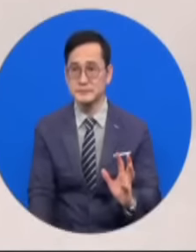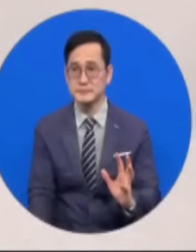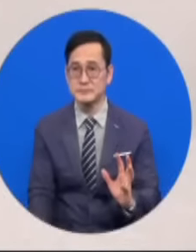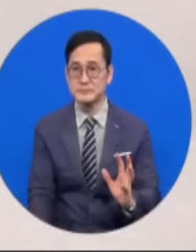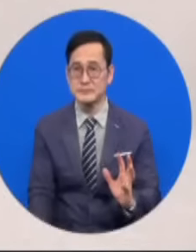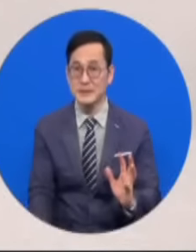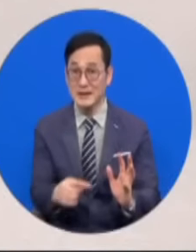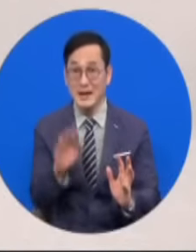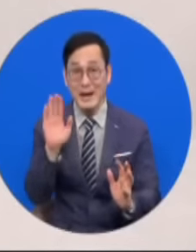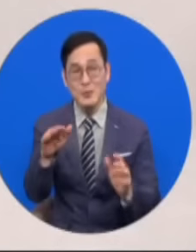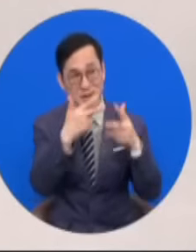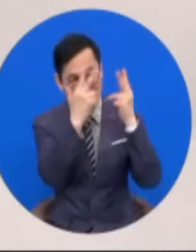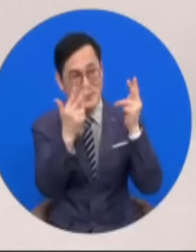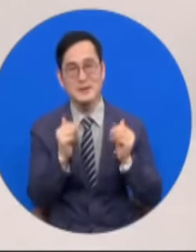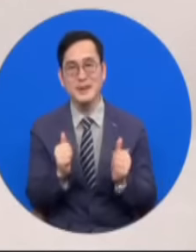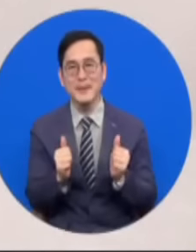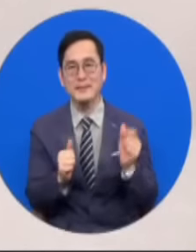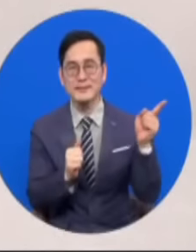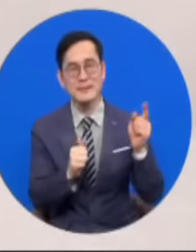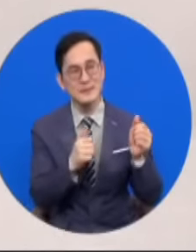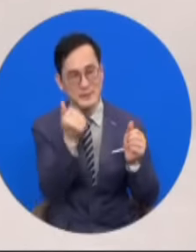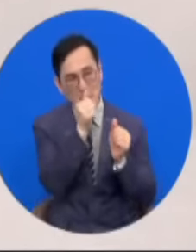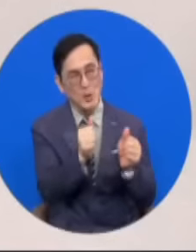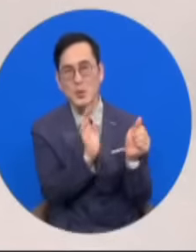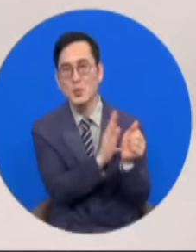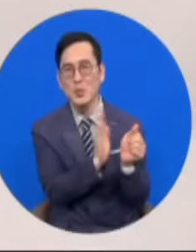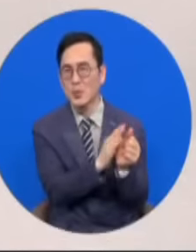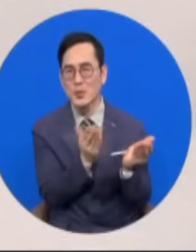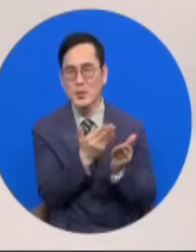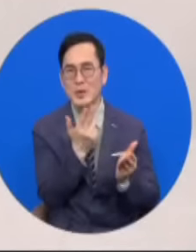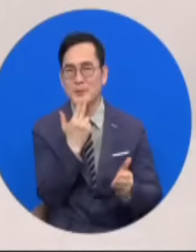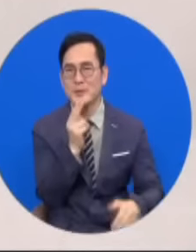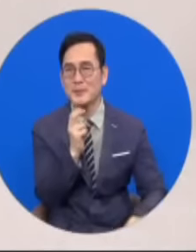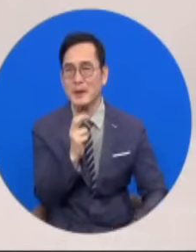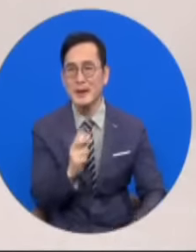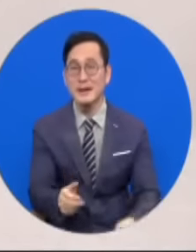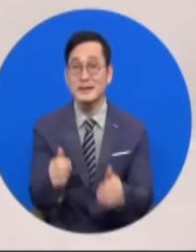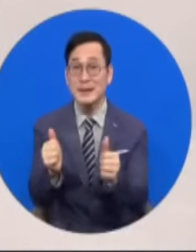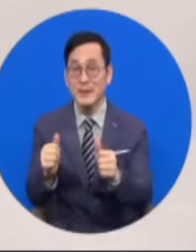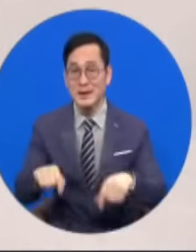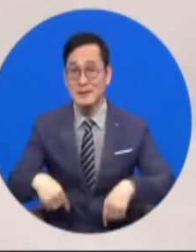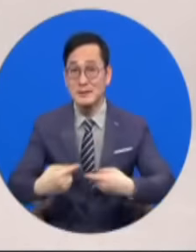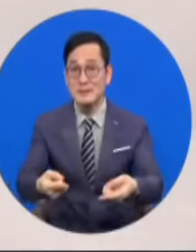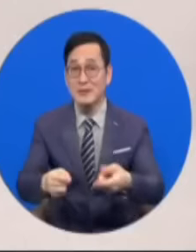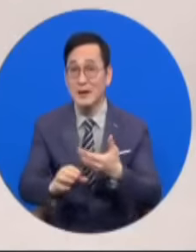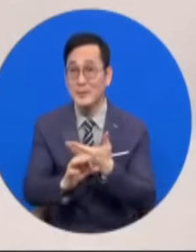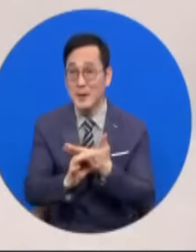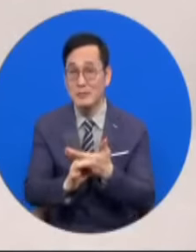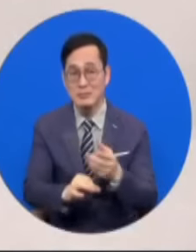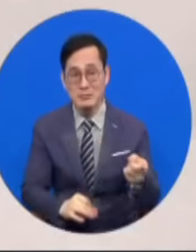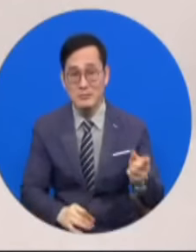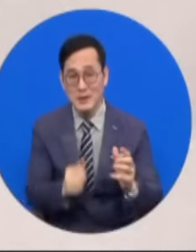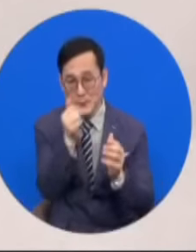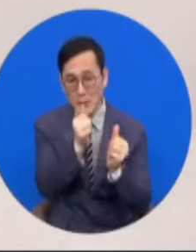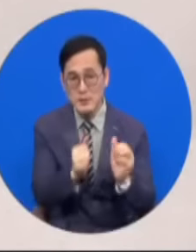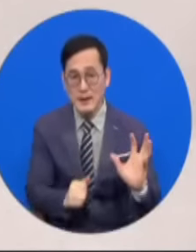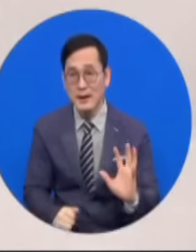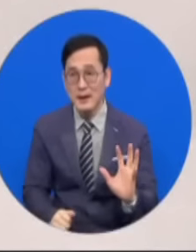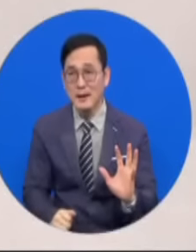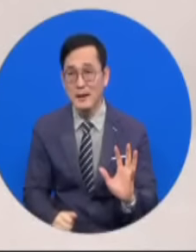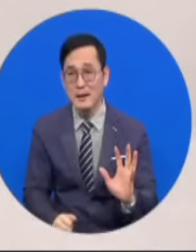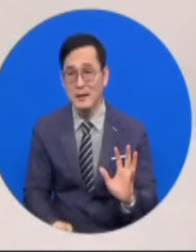거예요네 만약에 그 법정에 들어가서 재판을 들어가 걸 전제로 한다고 하면이 사람들이 이재명 대표이